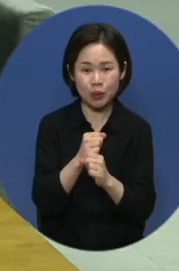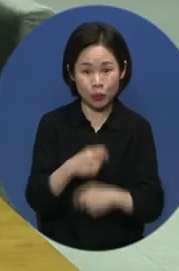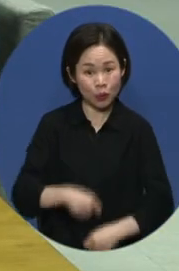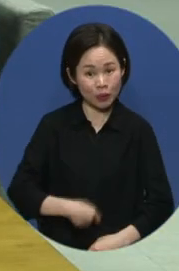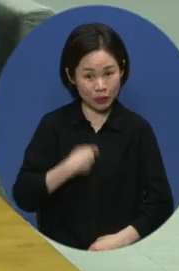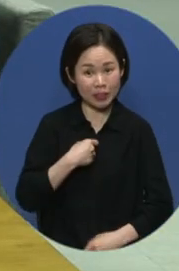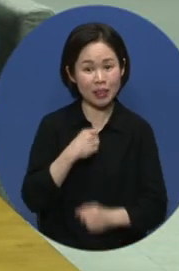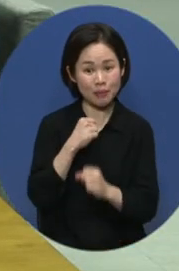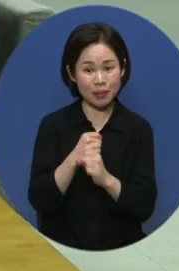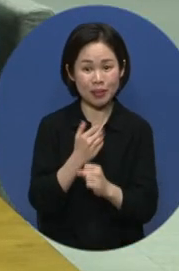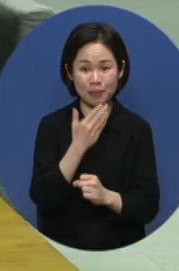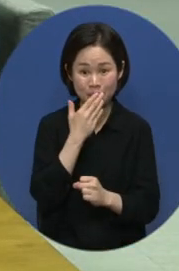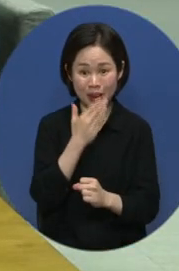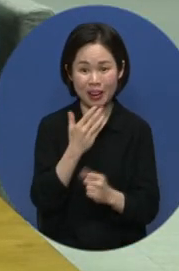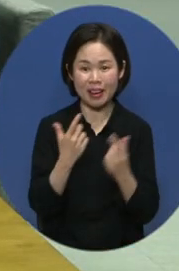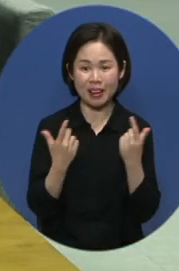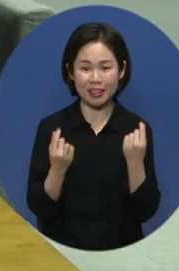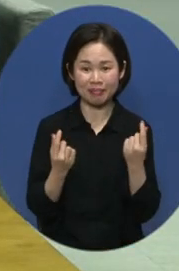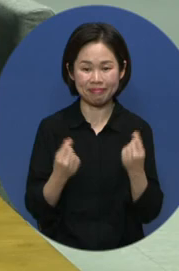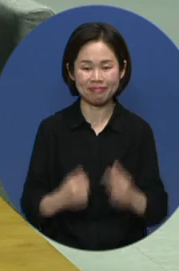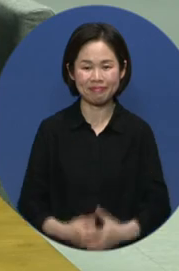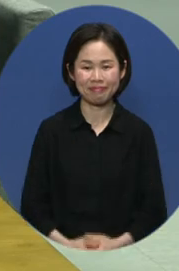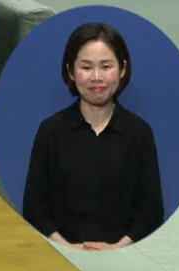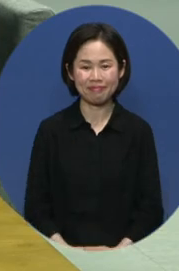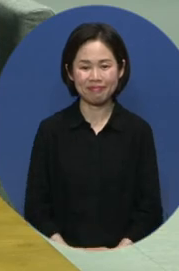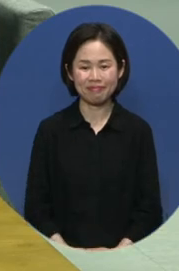정직하게 만들어 나갈 수 있지 않을까